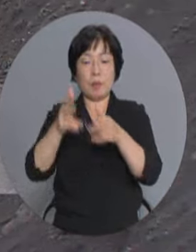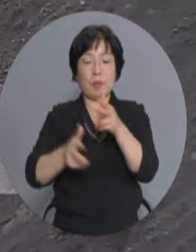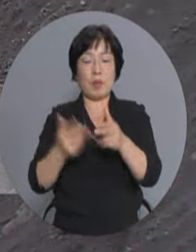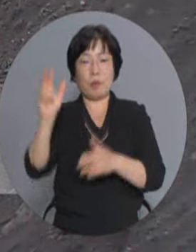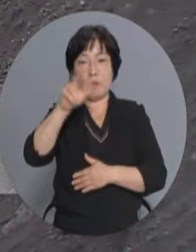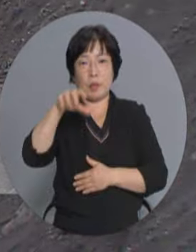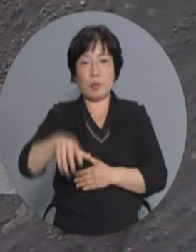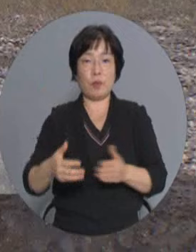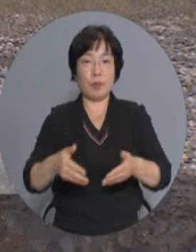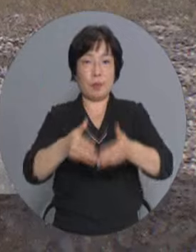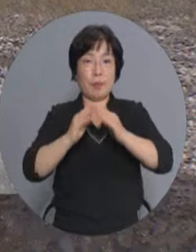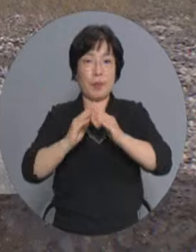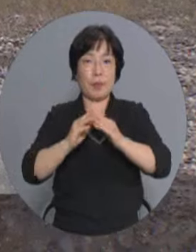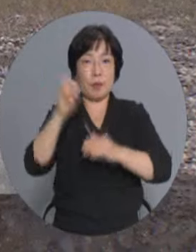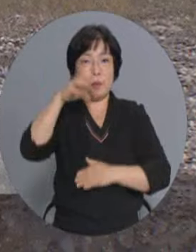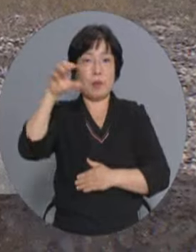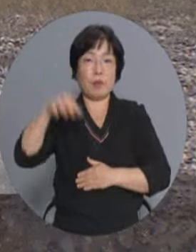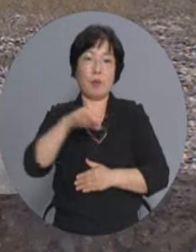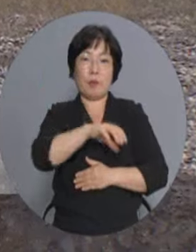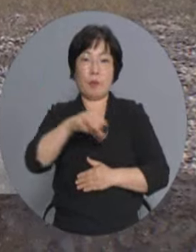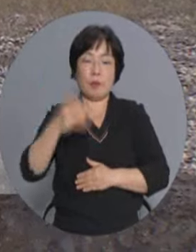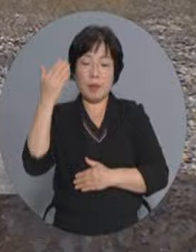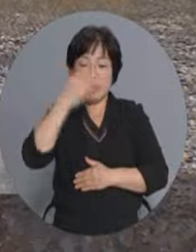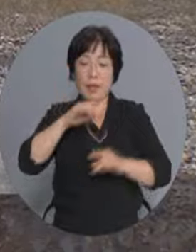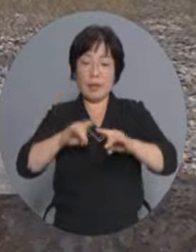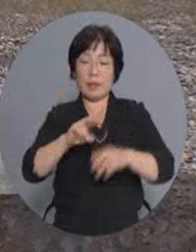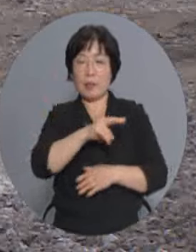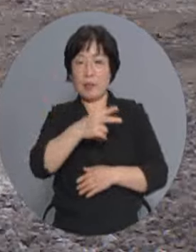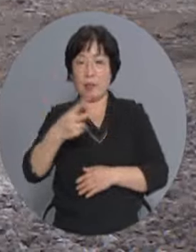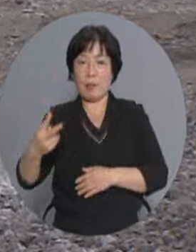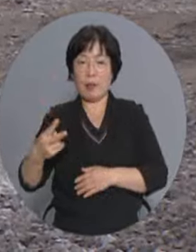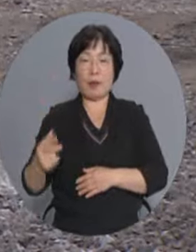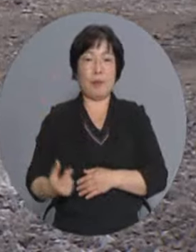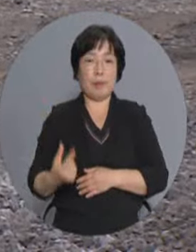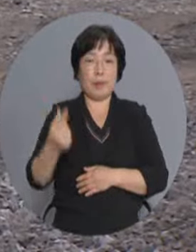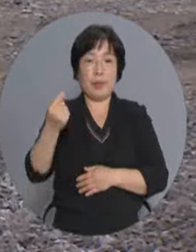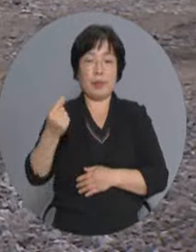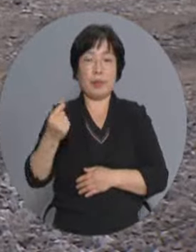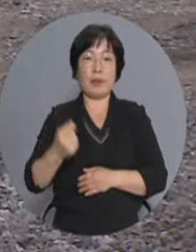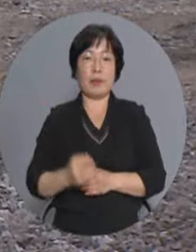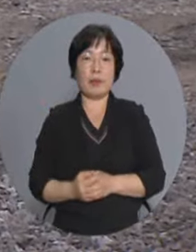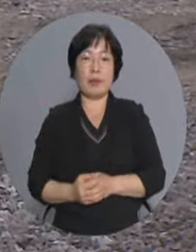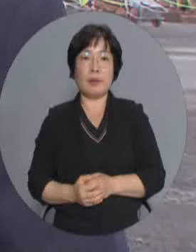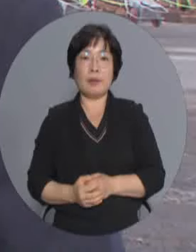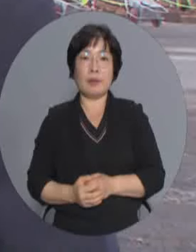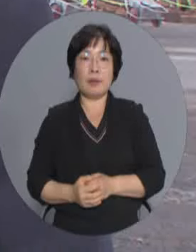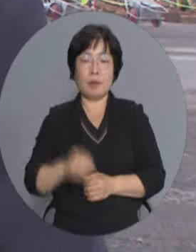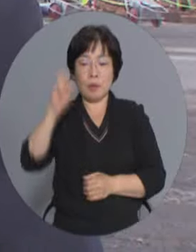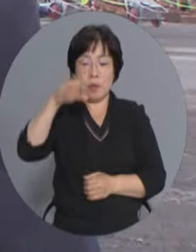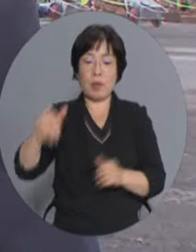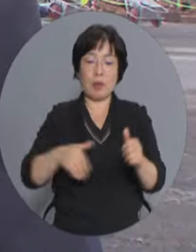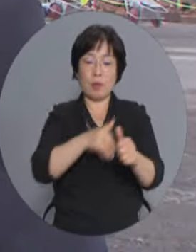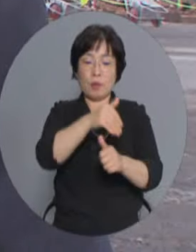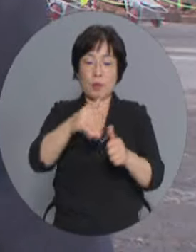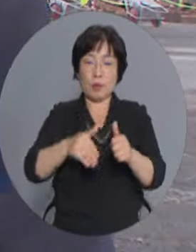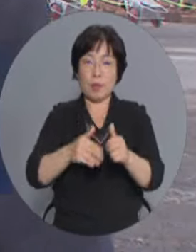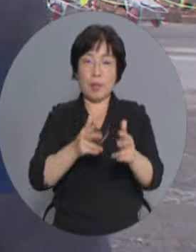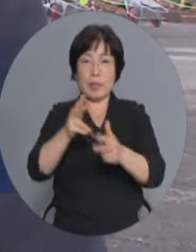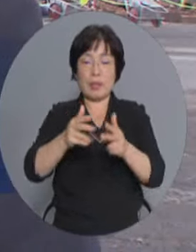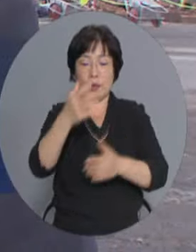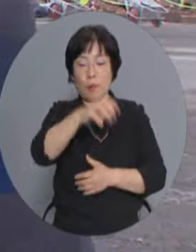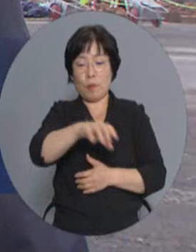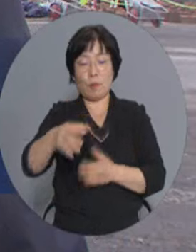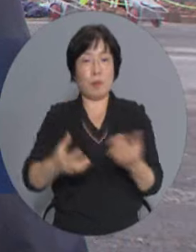들어설 예정이어서 광양만권의 청정 에너지 전환도 속도를 낼 전망입니다 광양만권에 여러 그 산업